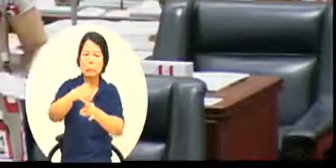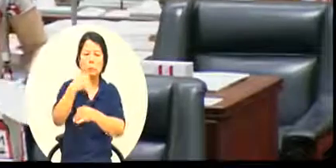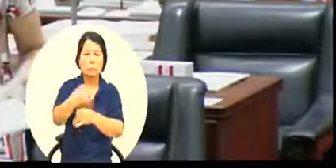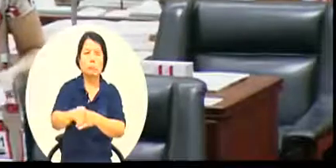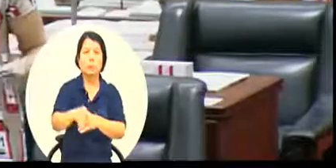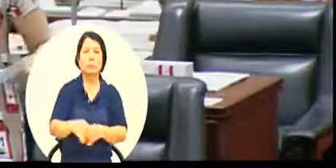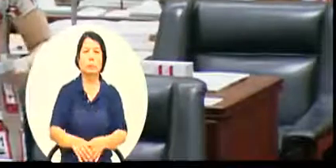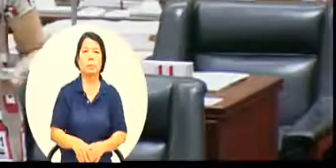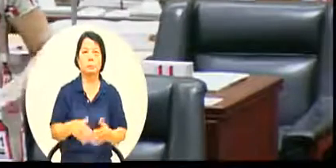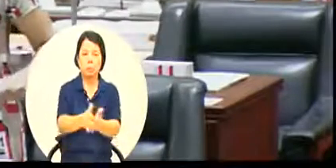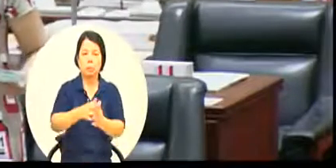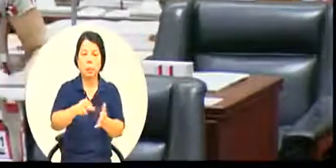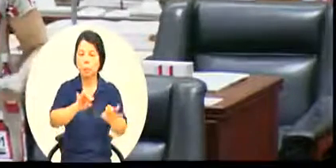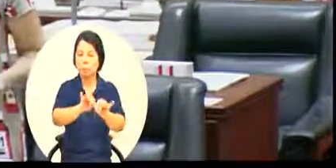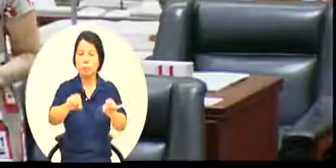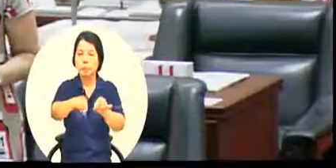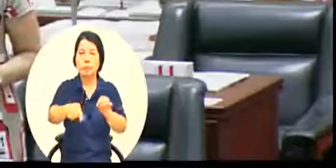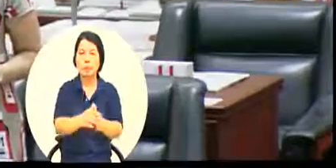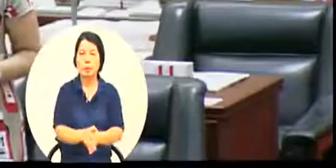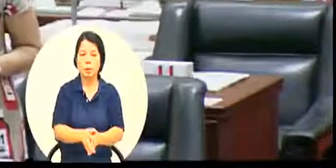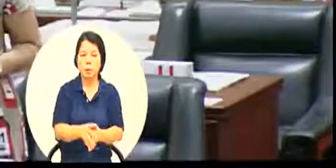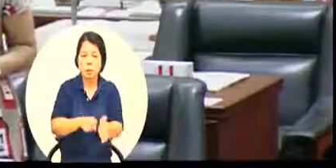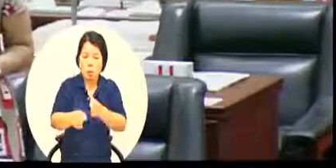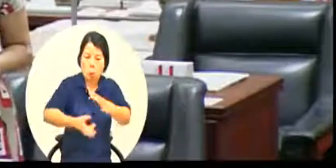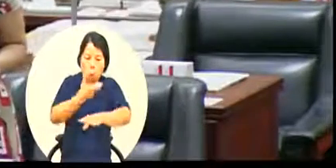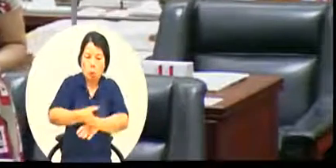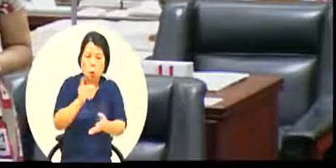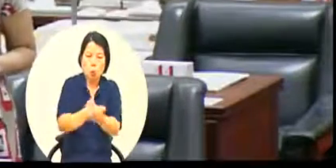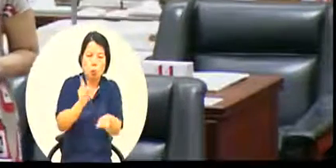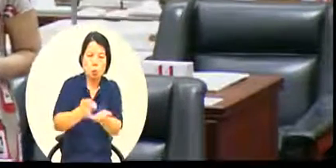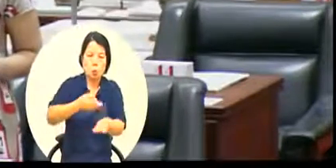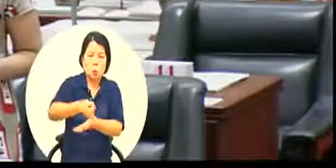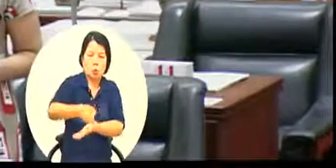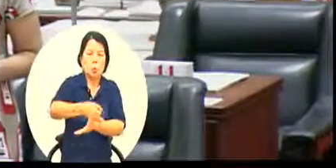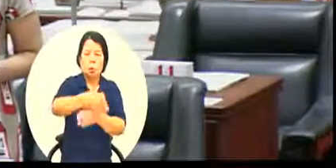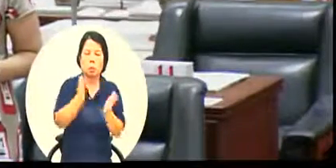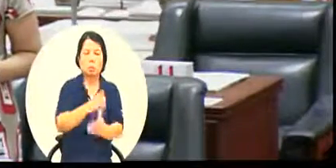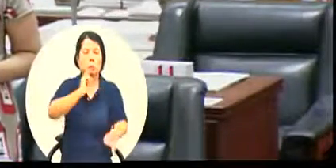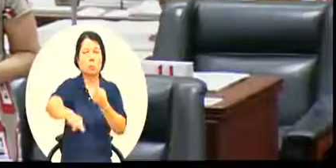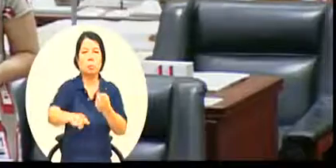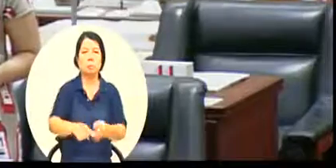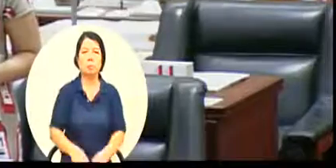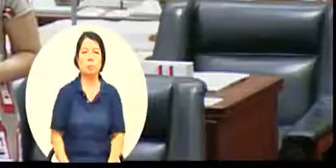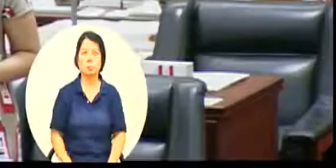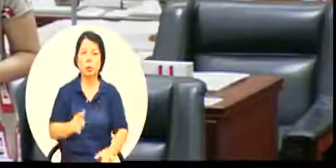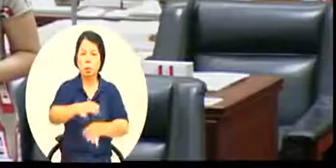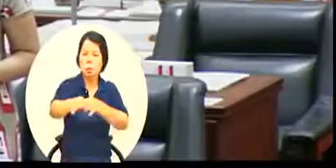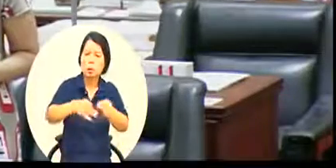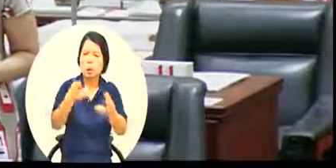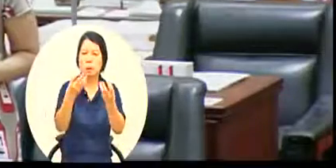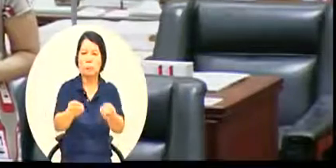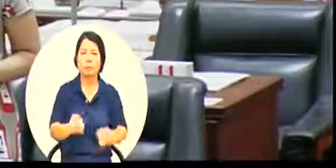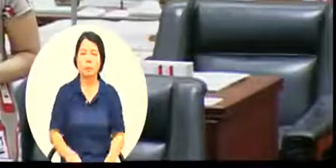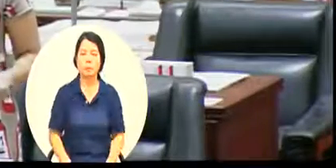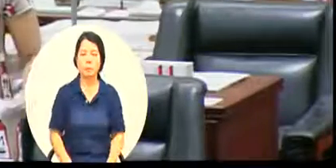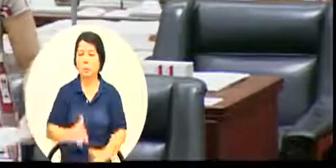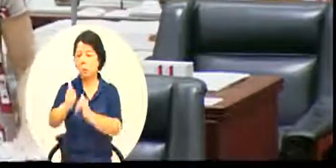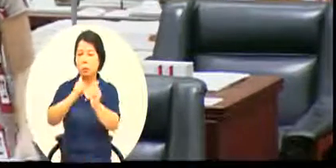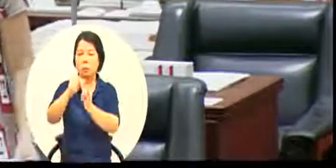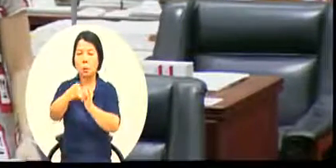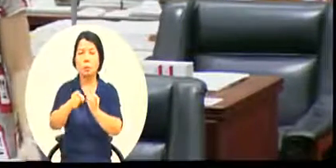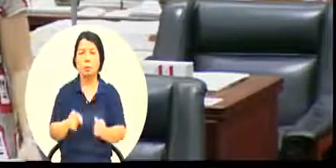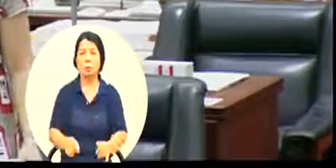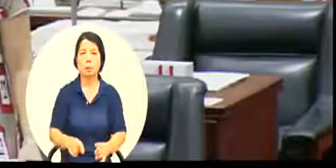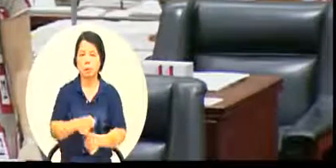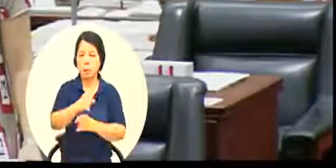地的不断的高雄市政府不断的付出租金是不对的嘛？这个所在的没生意，这的人就这样，你